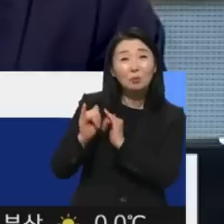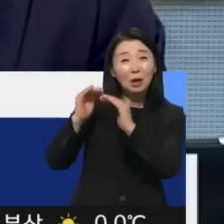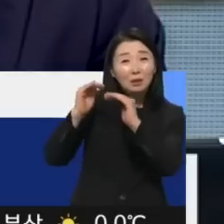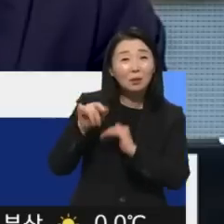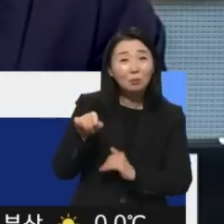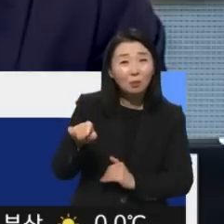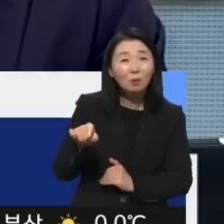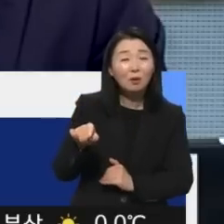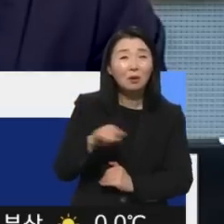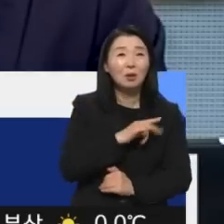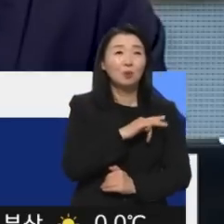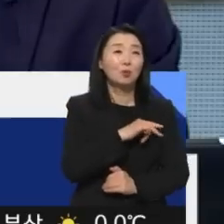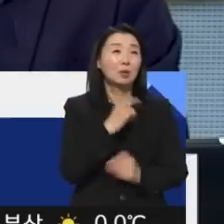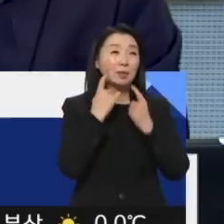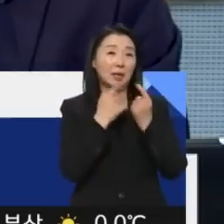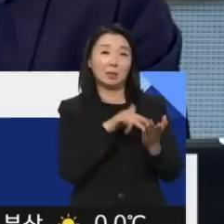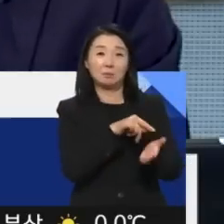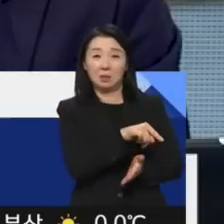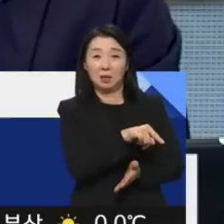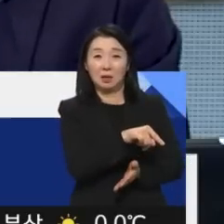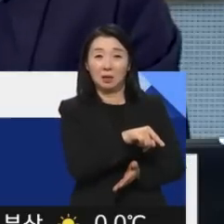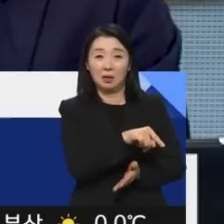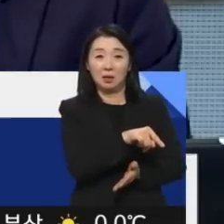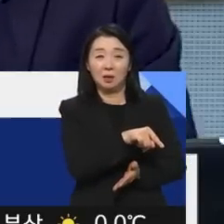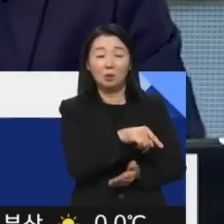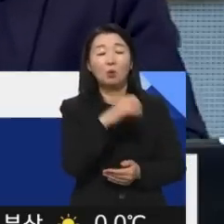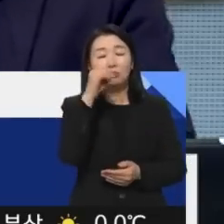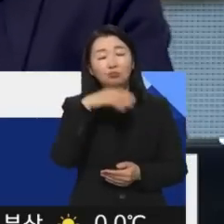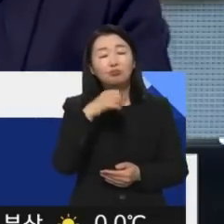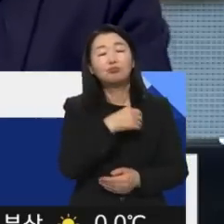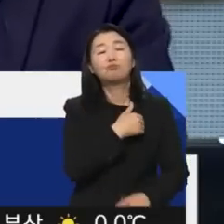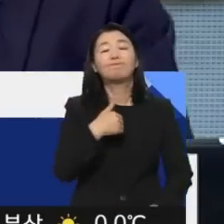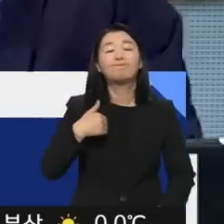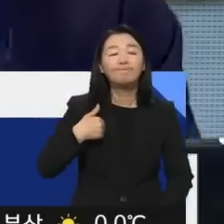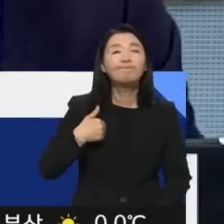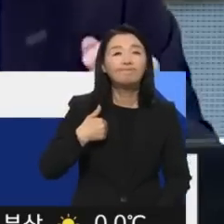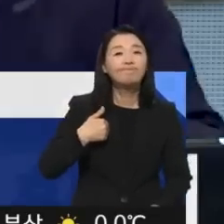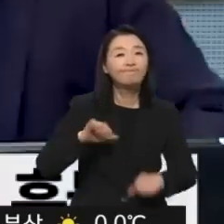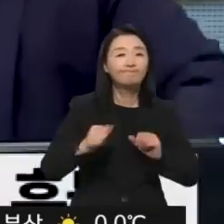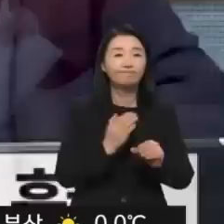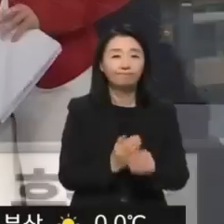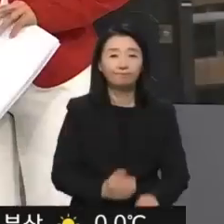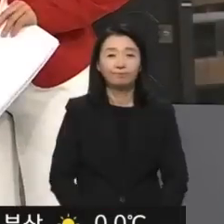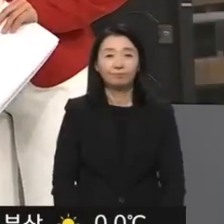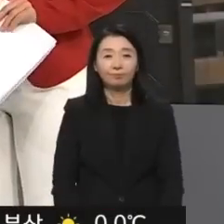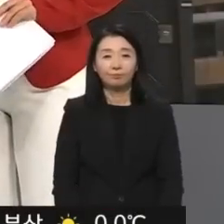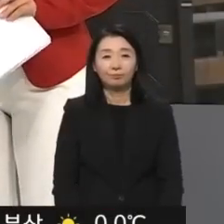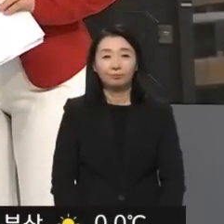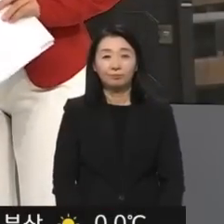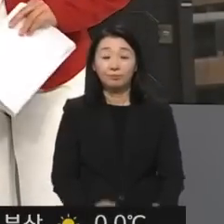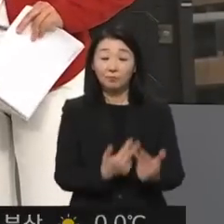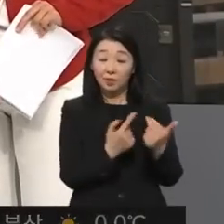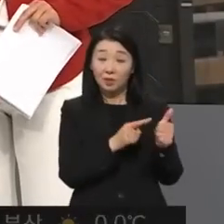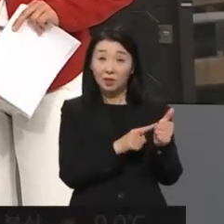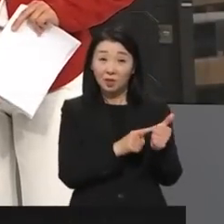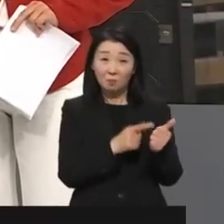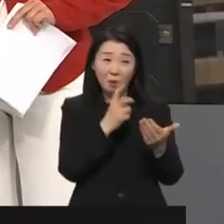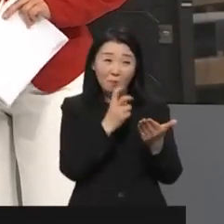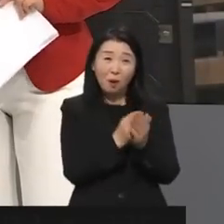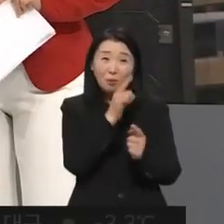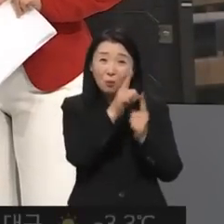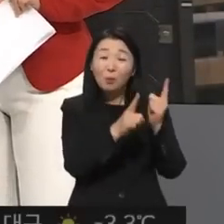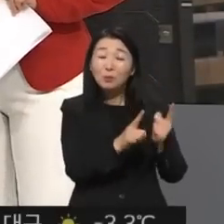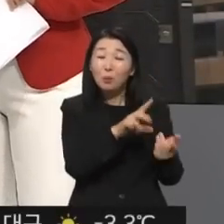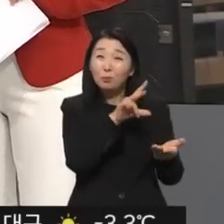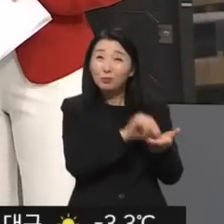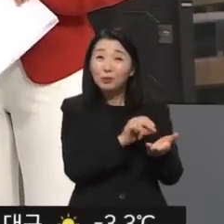또 의원 개인의 입장인데 오히려 더 단단하게 단일 대우를 행사하는 것 같습니다. 네, 이 대표의 사법 리스크에 대해서